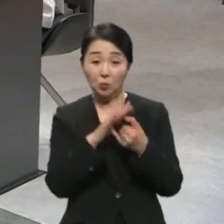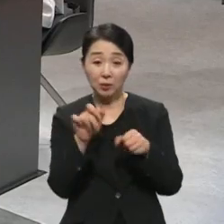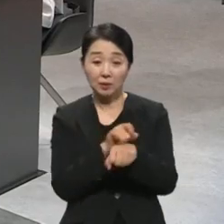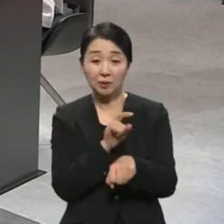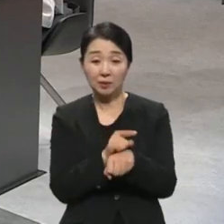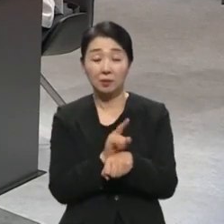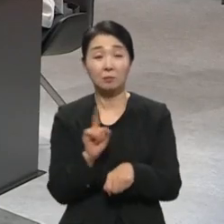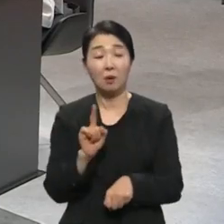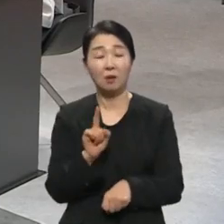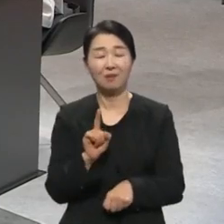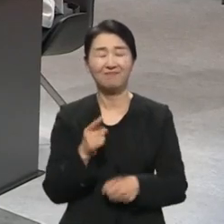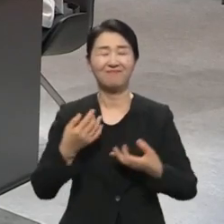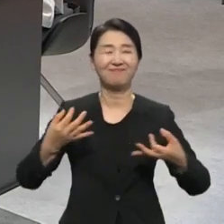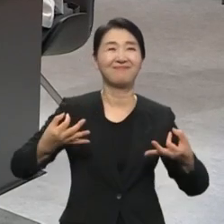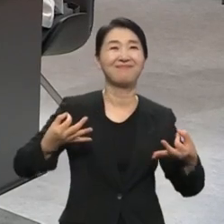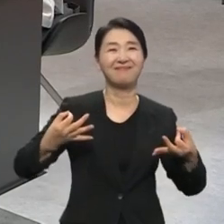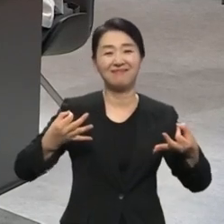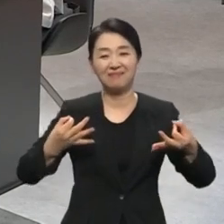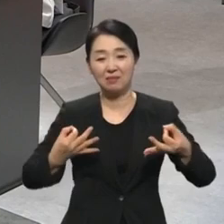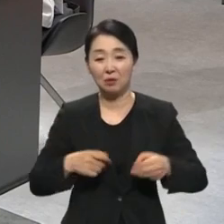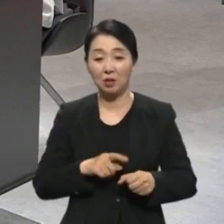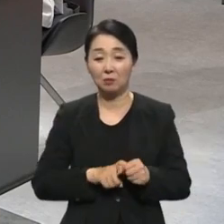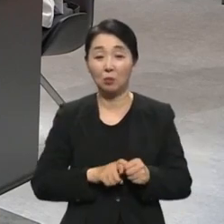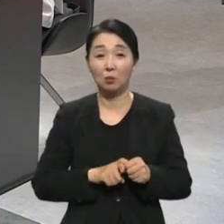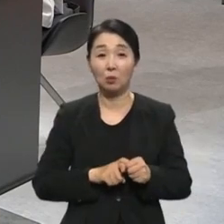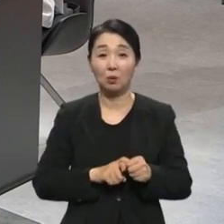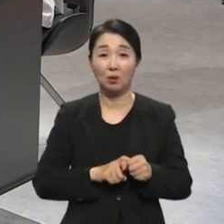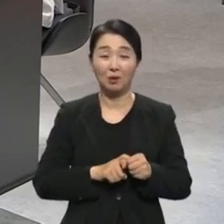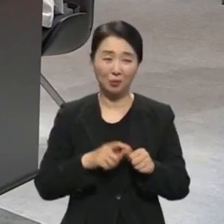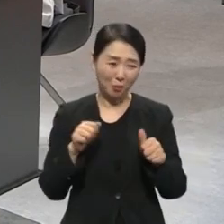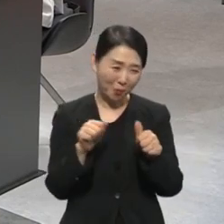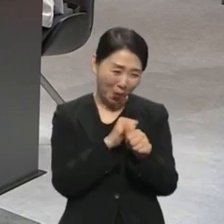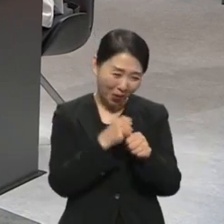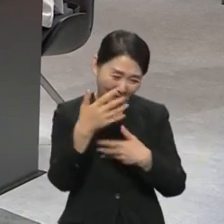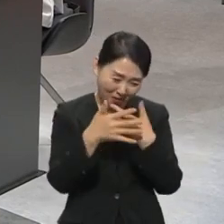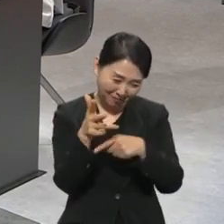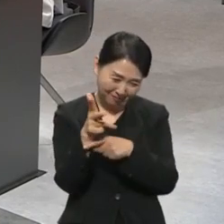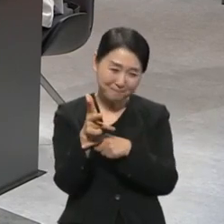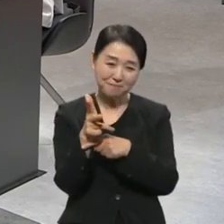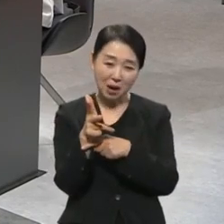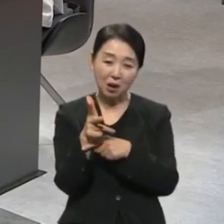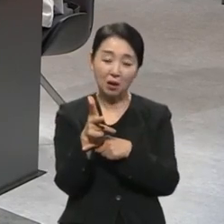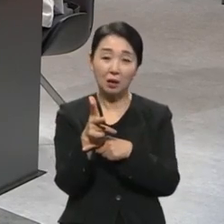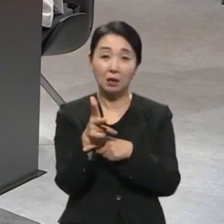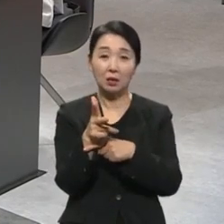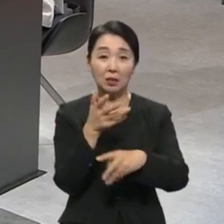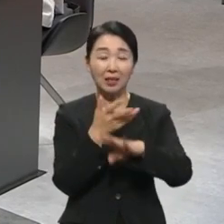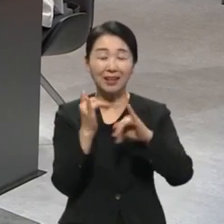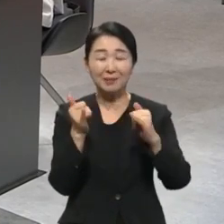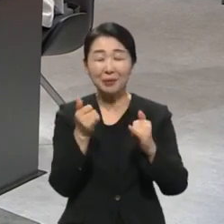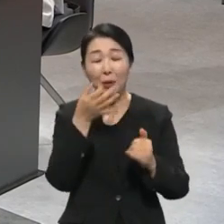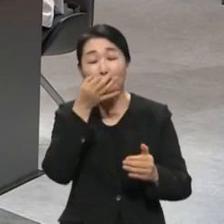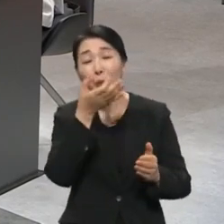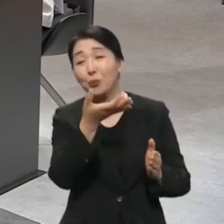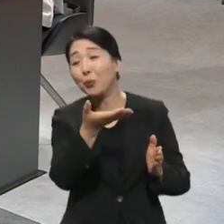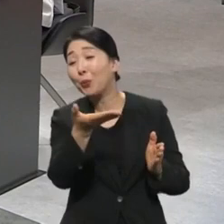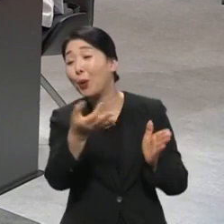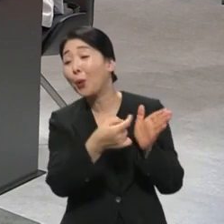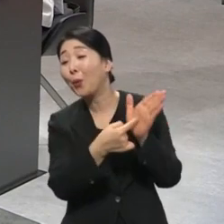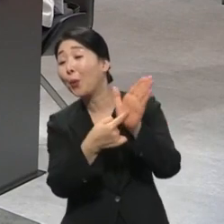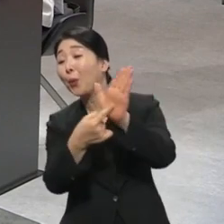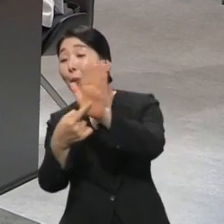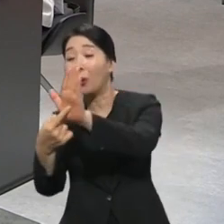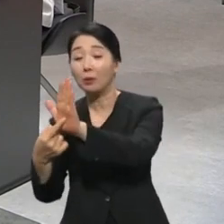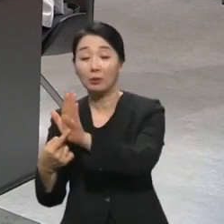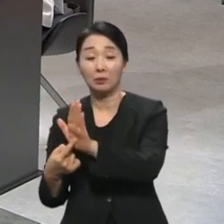청소년들의특성을고려해볼때,그들은 과시욕때문에폭행장면을촬영하고 ,그